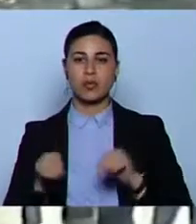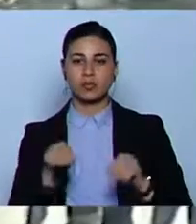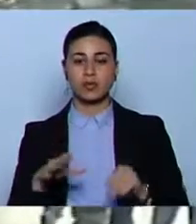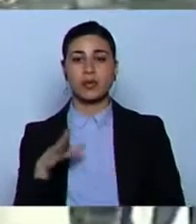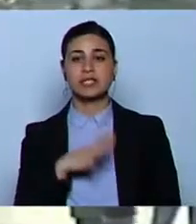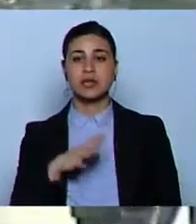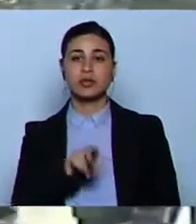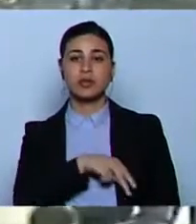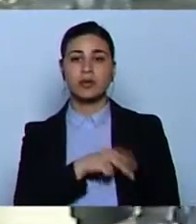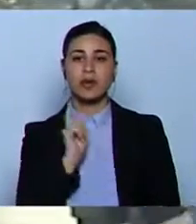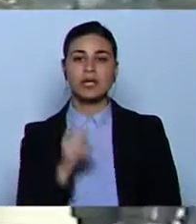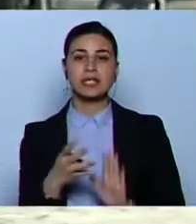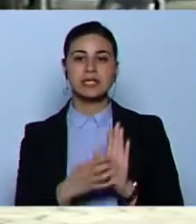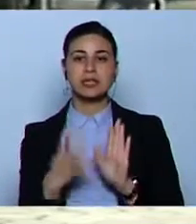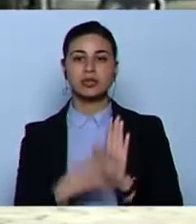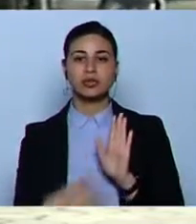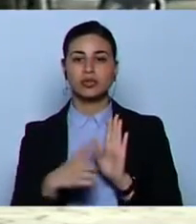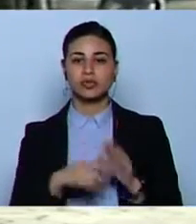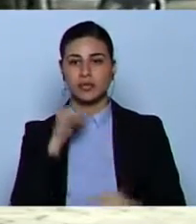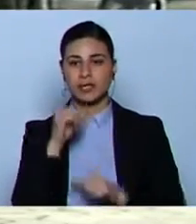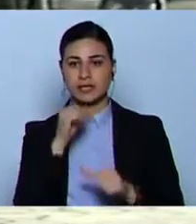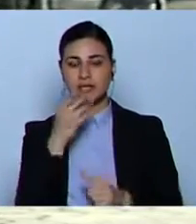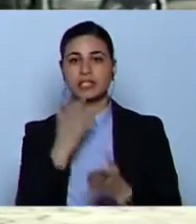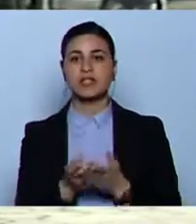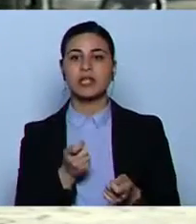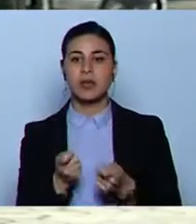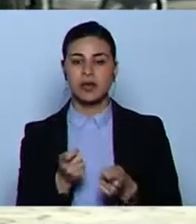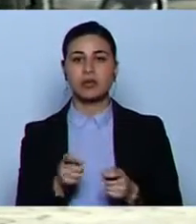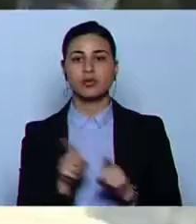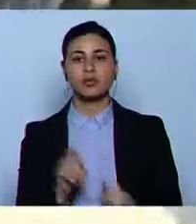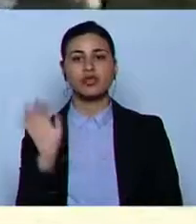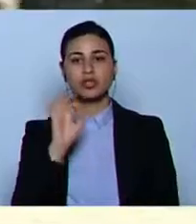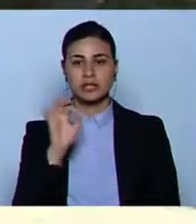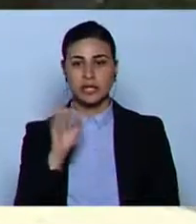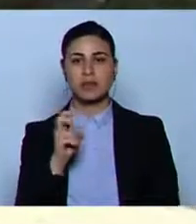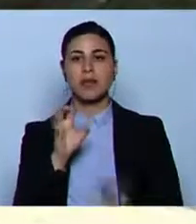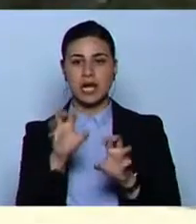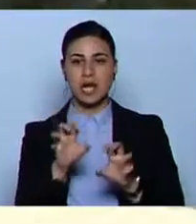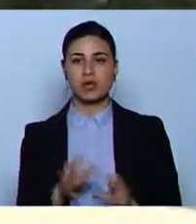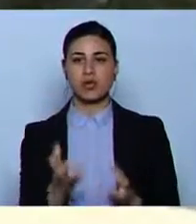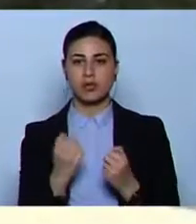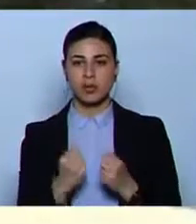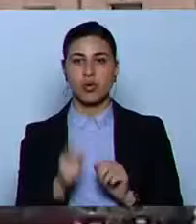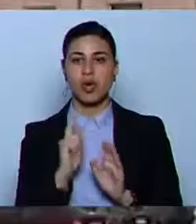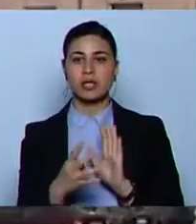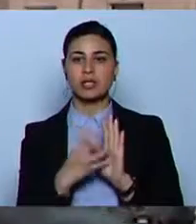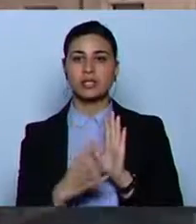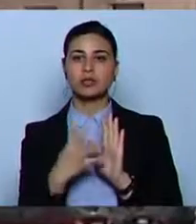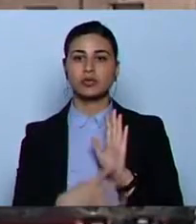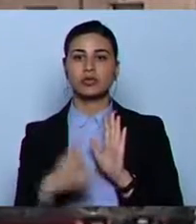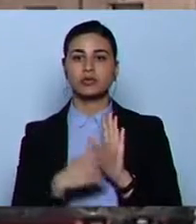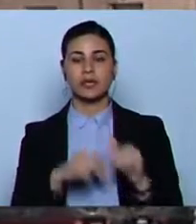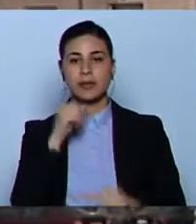საქართველოს პარლამენტმა 1997 წელს ადგილობრივი მართველობისა და თვითმმართველობის შესახებ ორგანული კანონი მიიღო. 1998